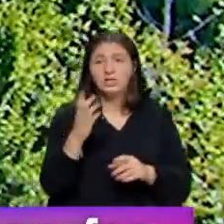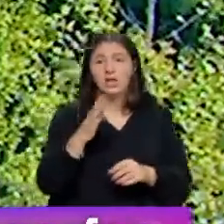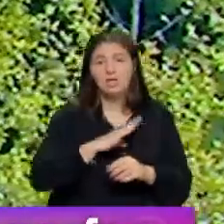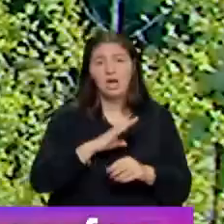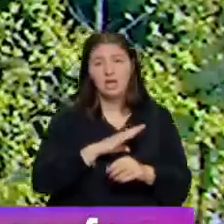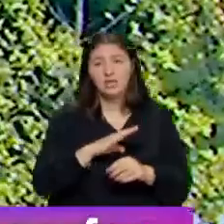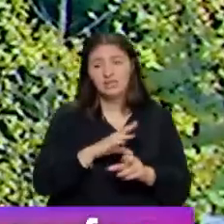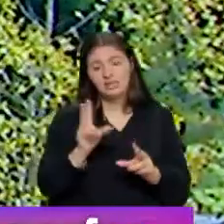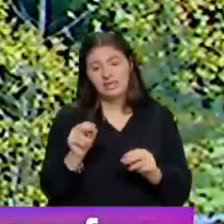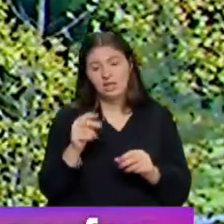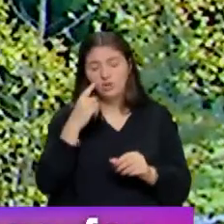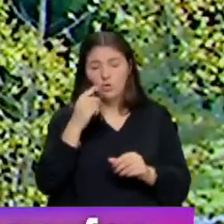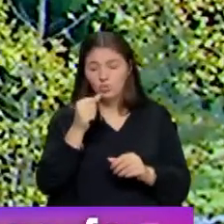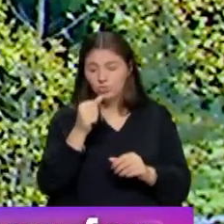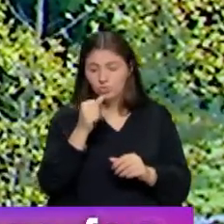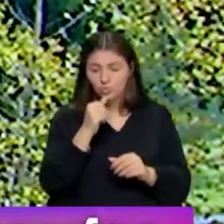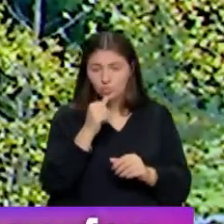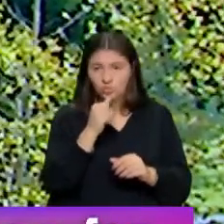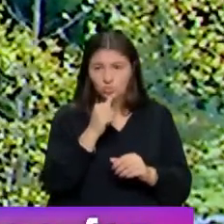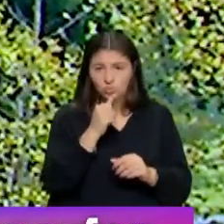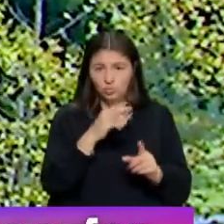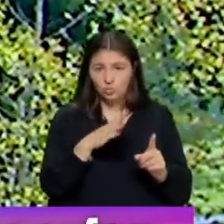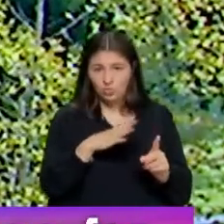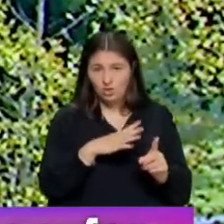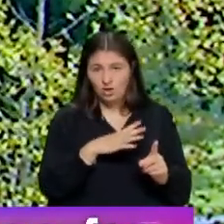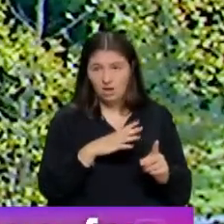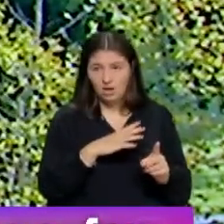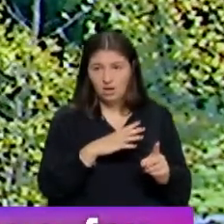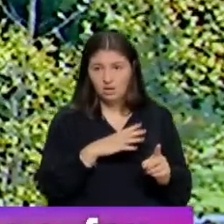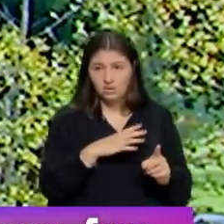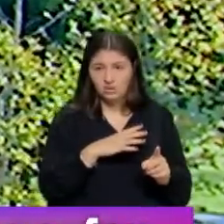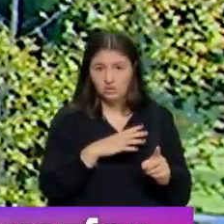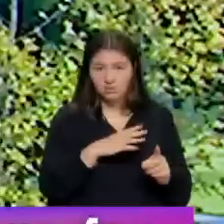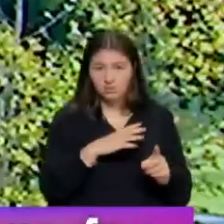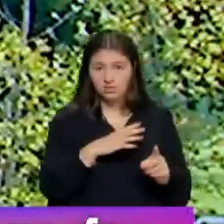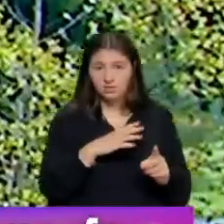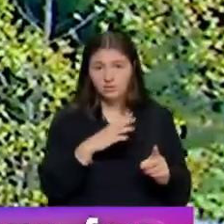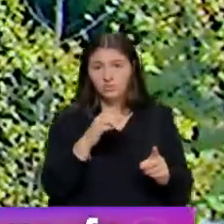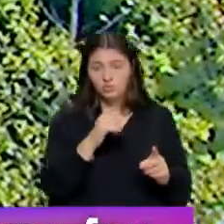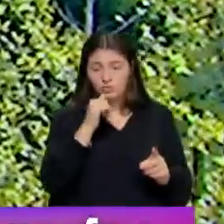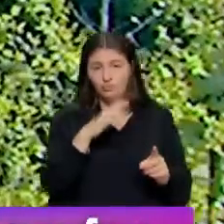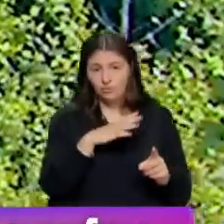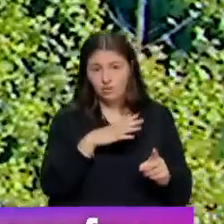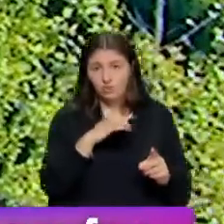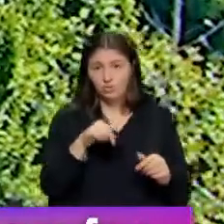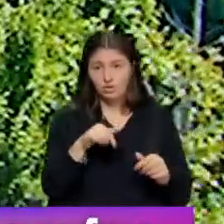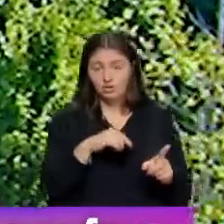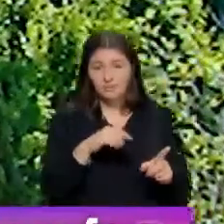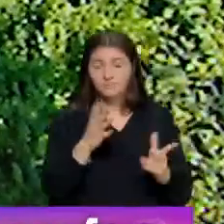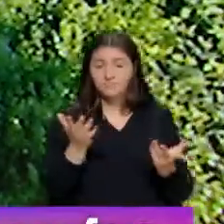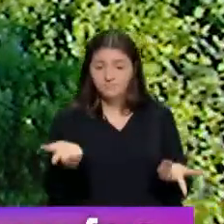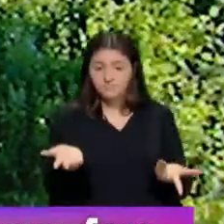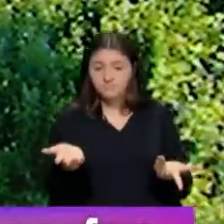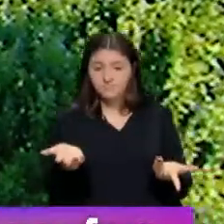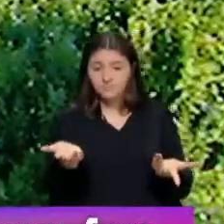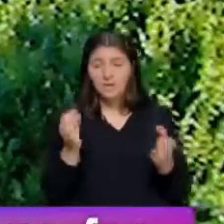dayanıklı yetebilecek dayanabilecek su ya suyumuz var şu anda Peki